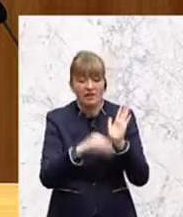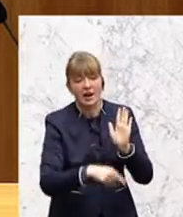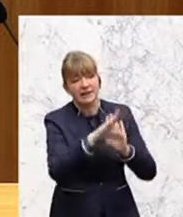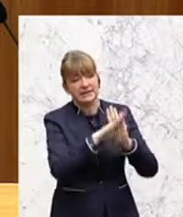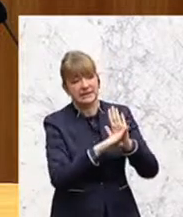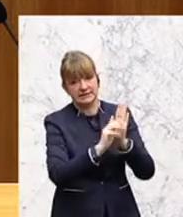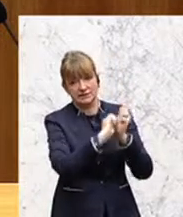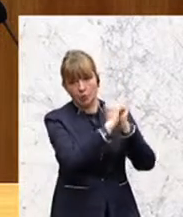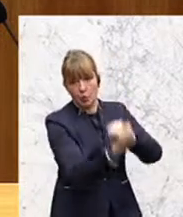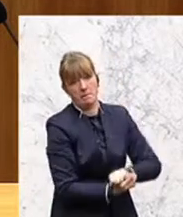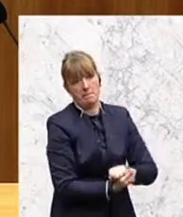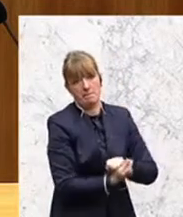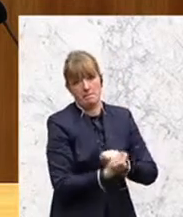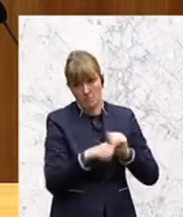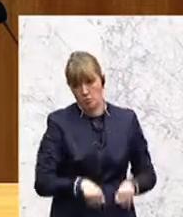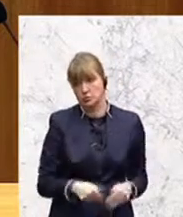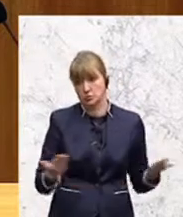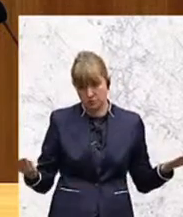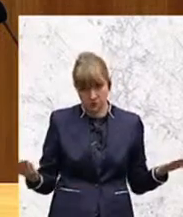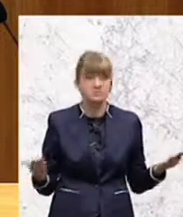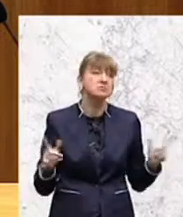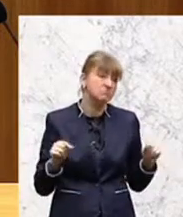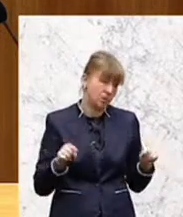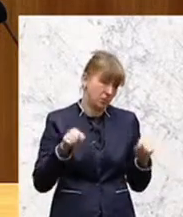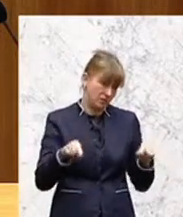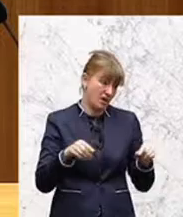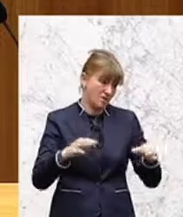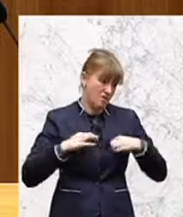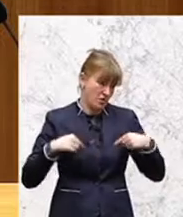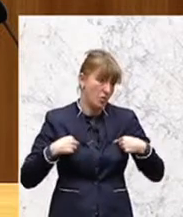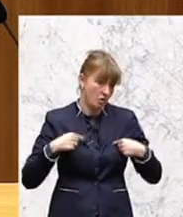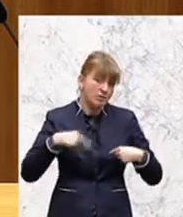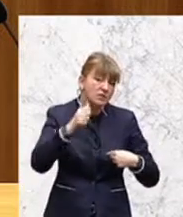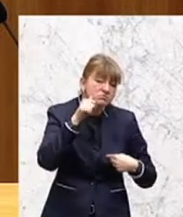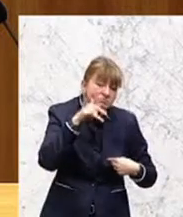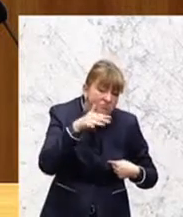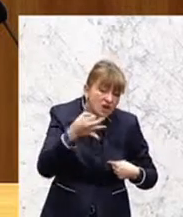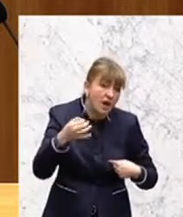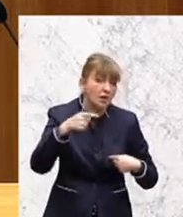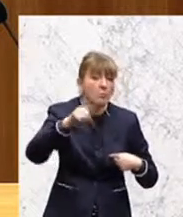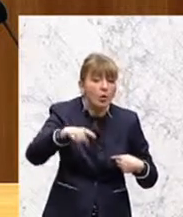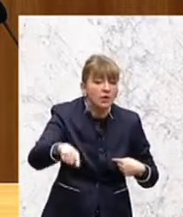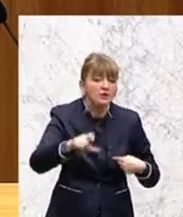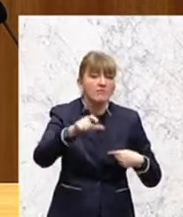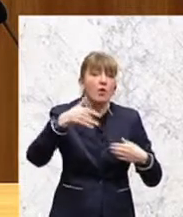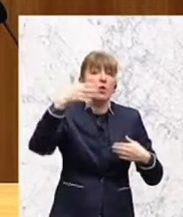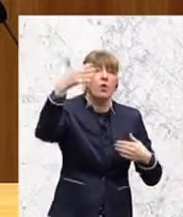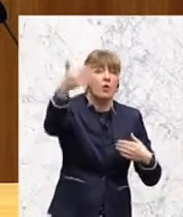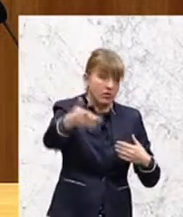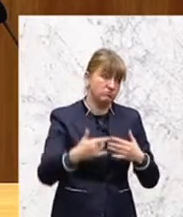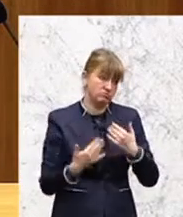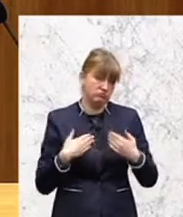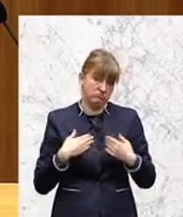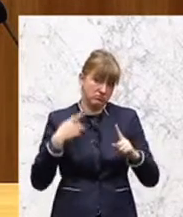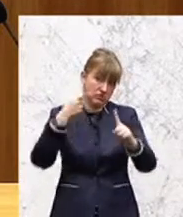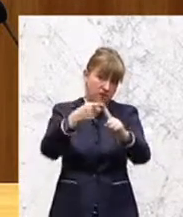zu übersetzen und umzusetzen. Und das wird die Messlatte für uns in den nächsten Tagen, Wochen, Monaten und Jahren sein.